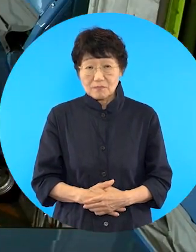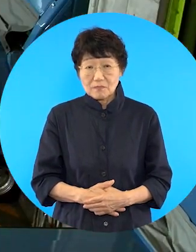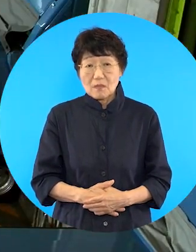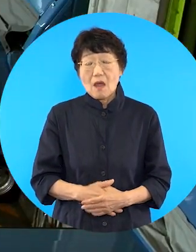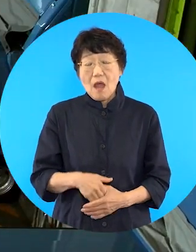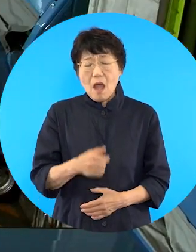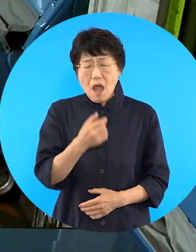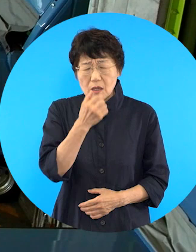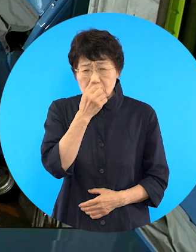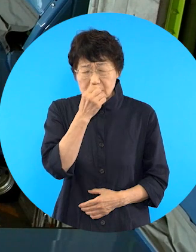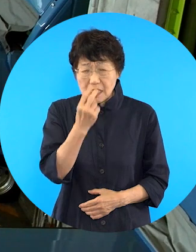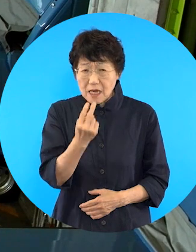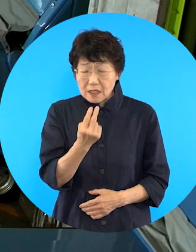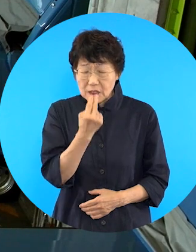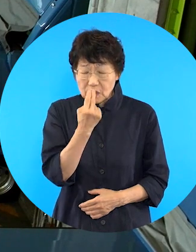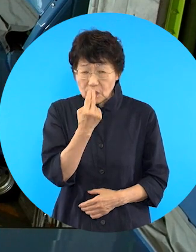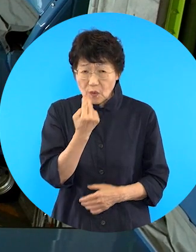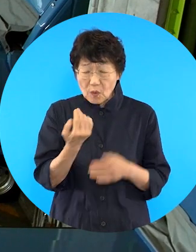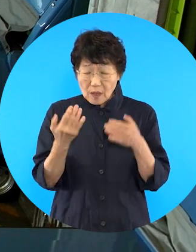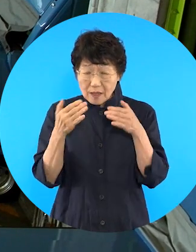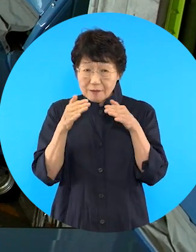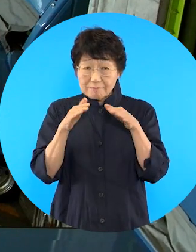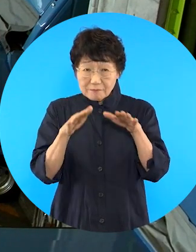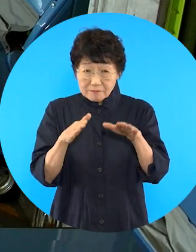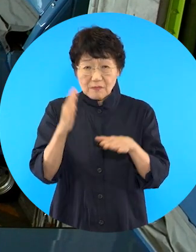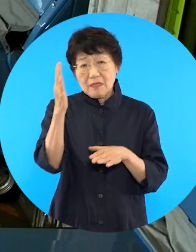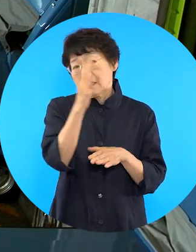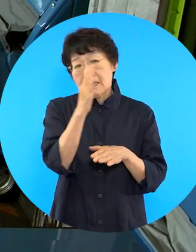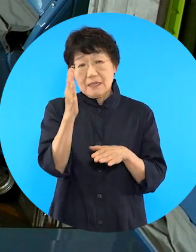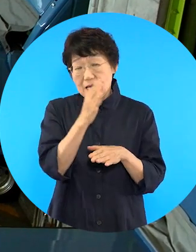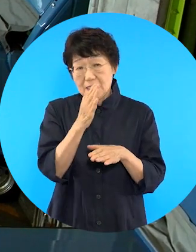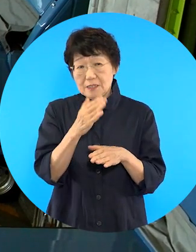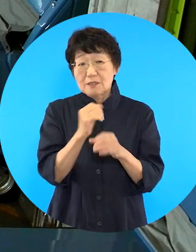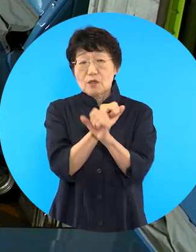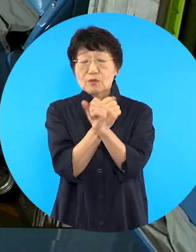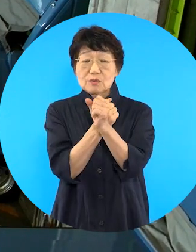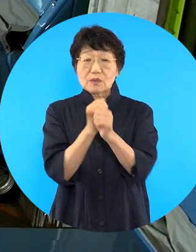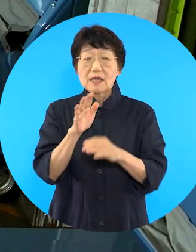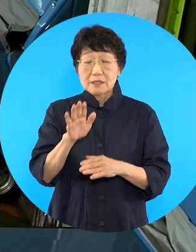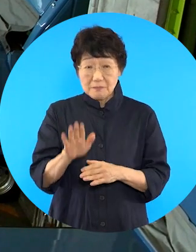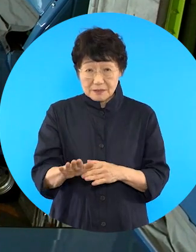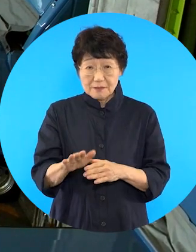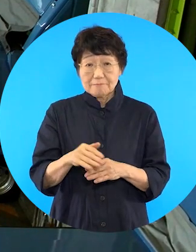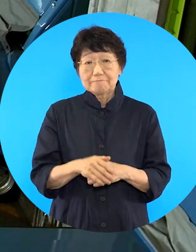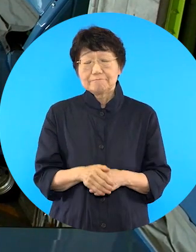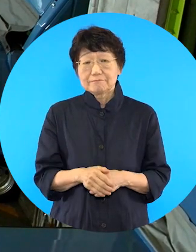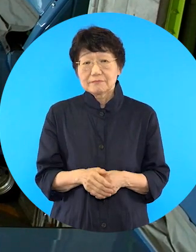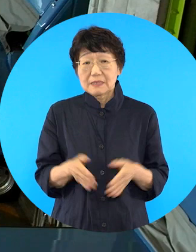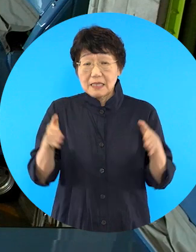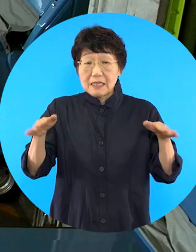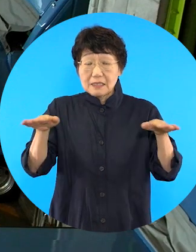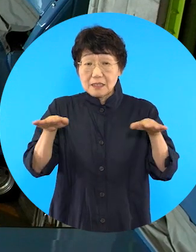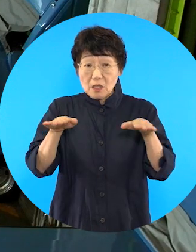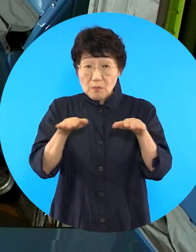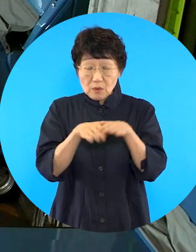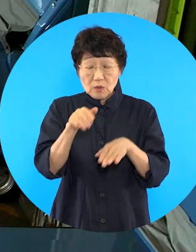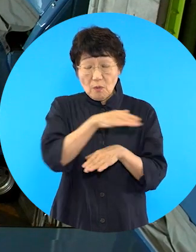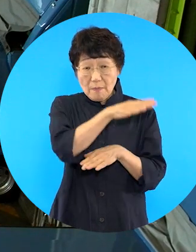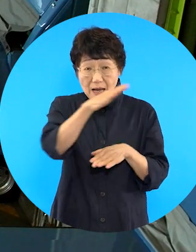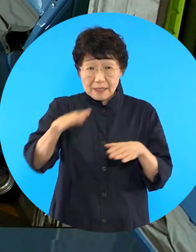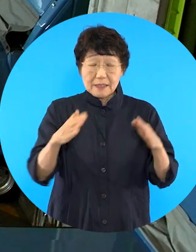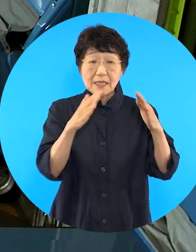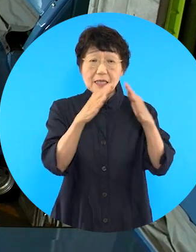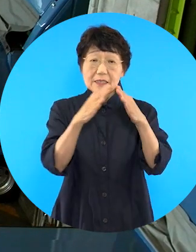このプラットフォームには匂いを外に出さない工夫がされています。 住宅地に近い工場です